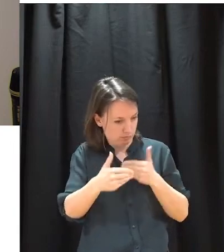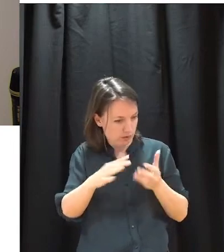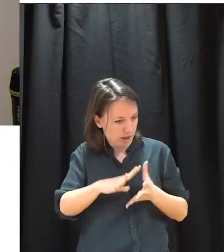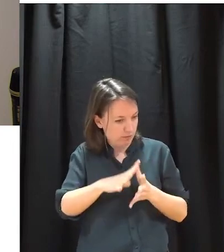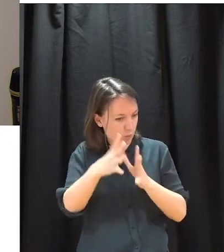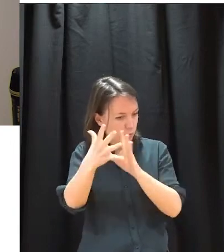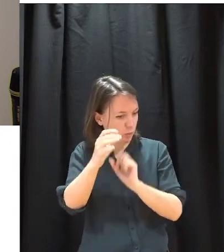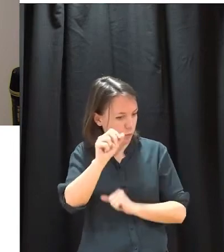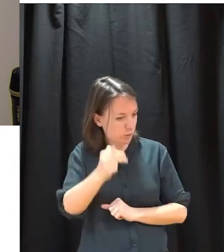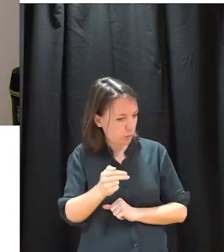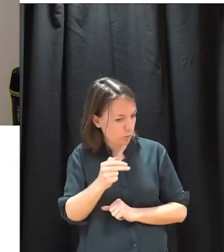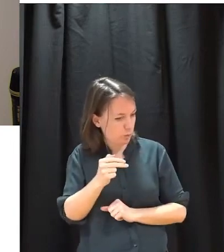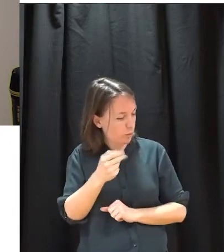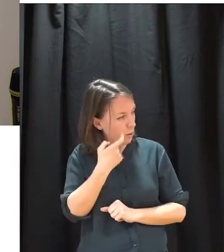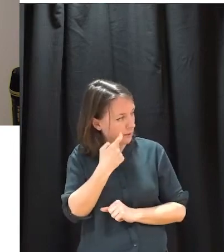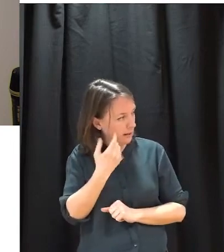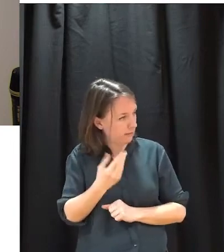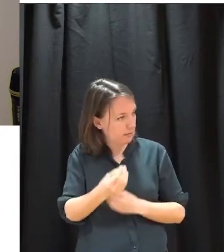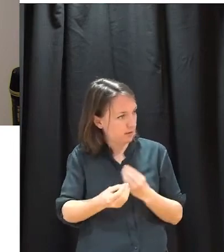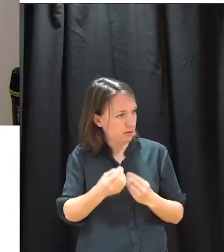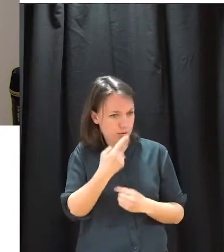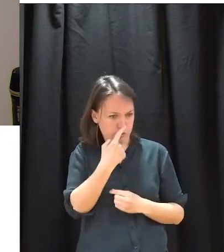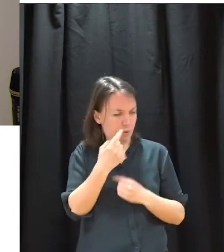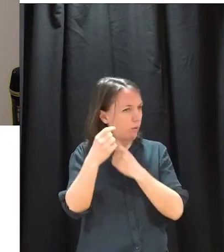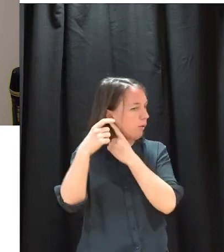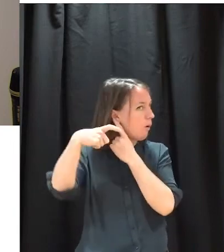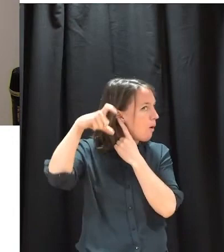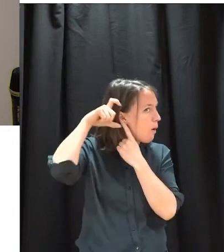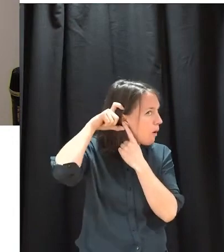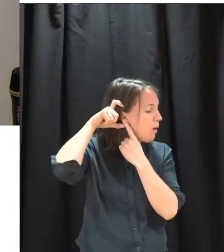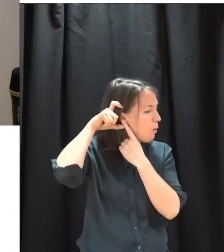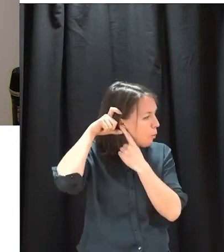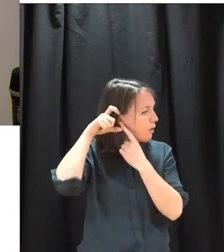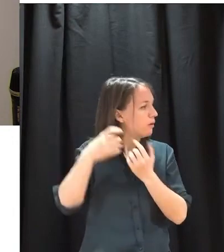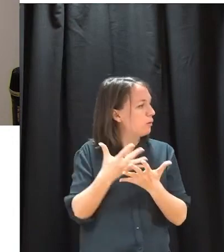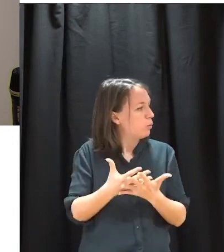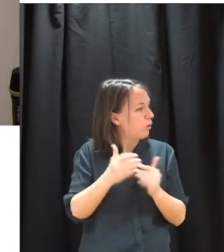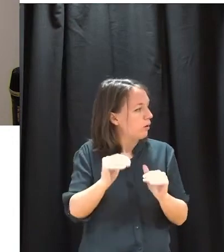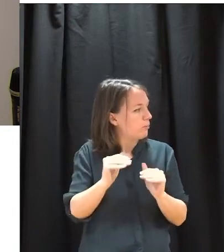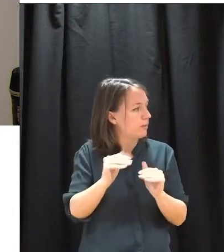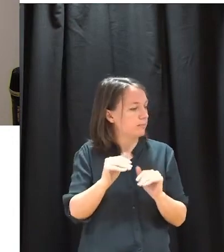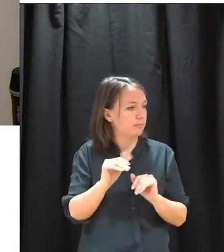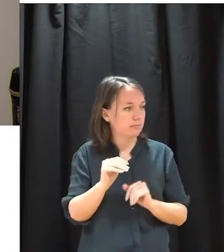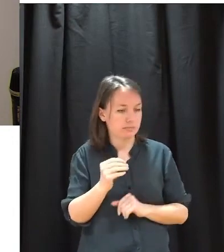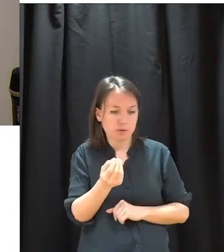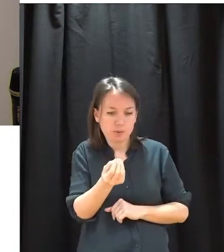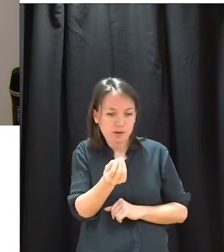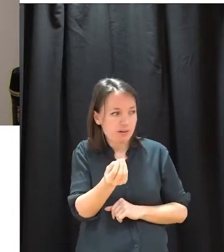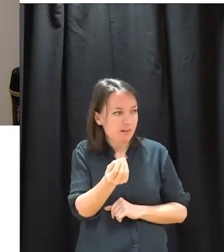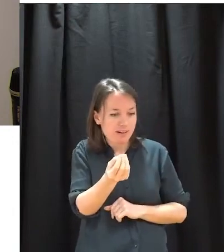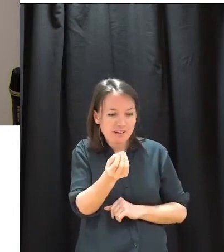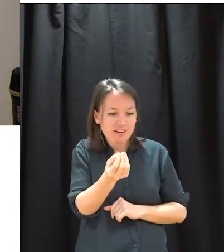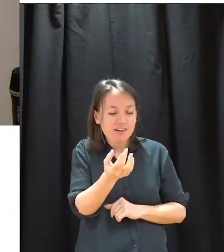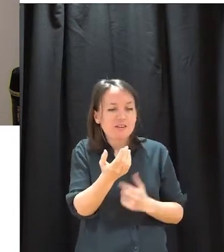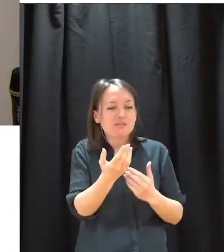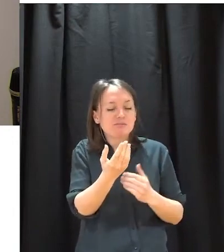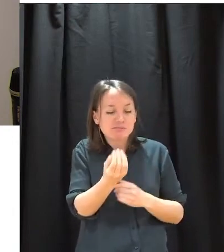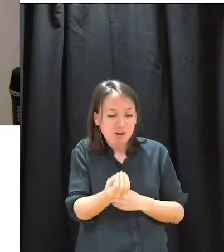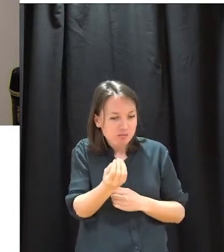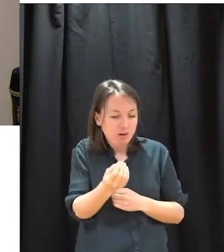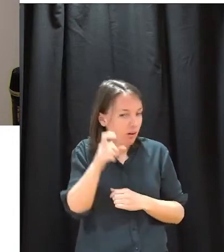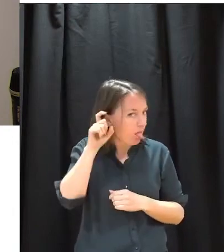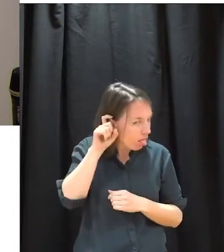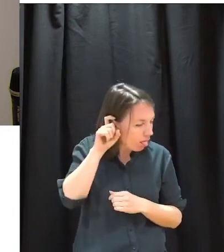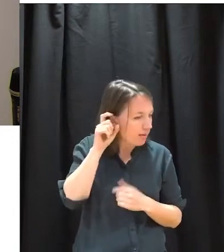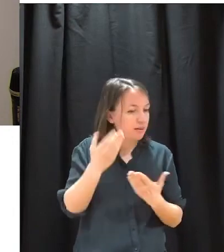l'air assez imposant quand même autour de l'oreille. Alors que je vois que les petits implants pour les aides auditives,